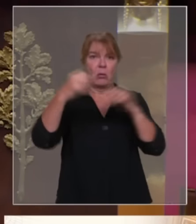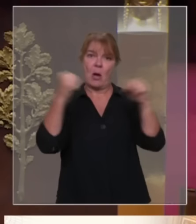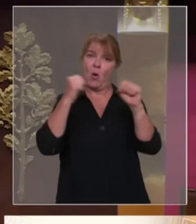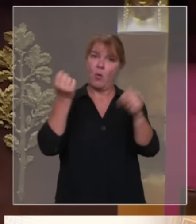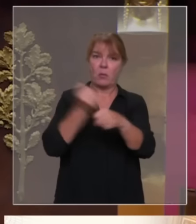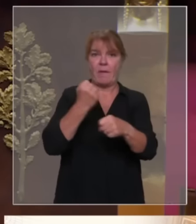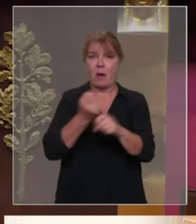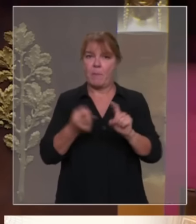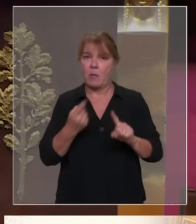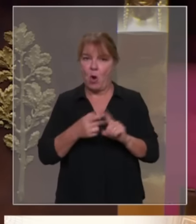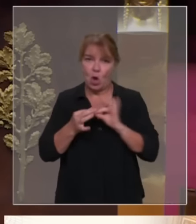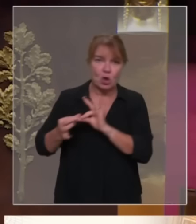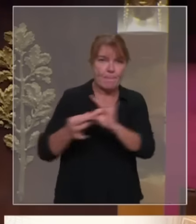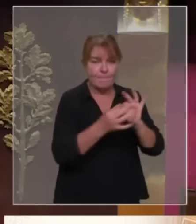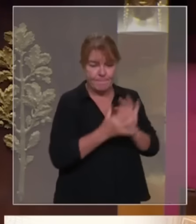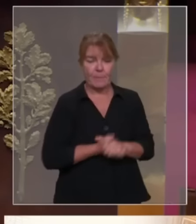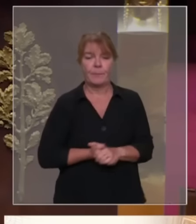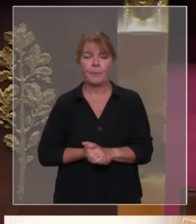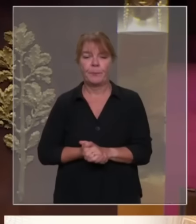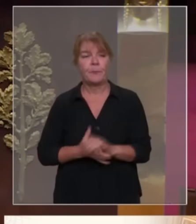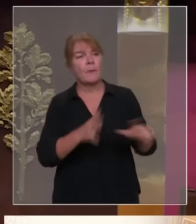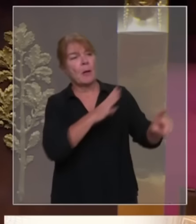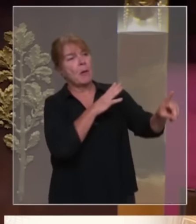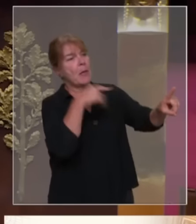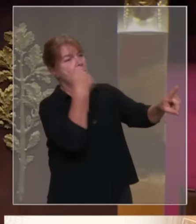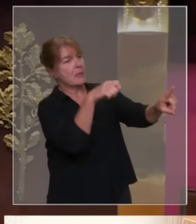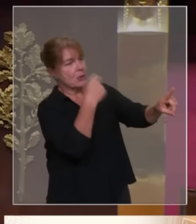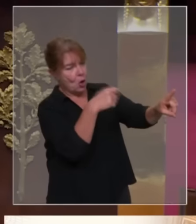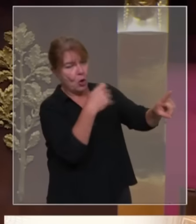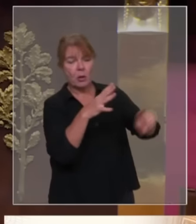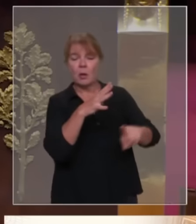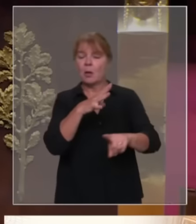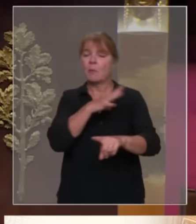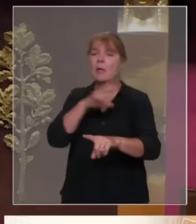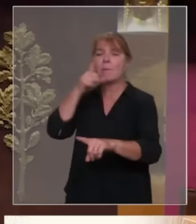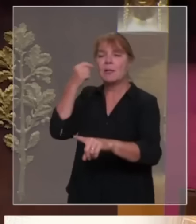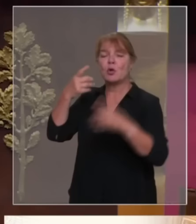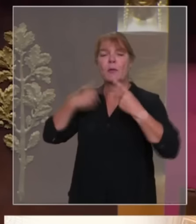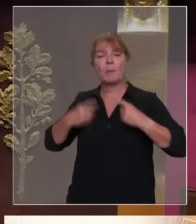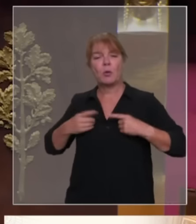réformes. Madame la Présidente, Mesdames et Messieurs les députés,